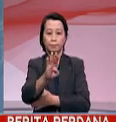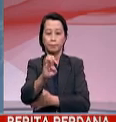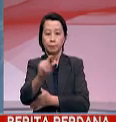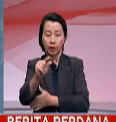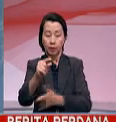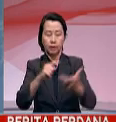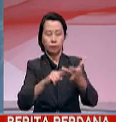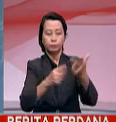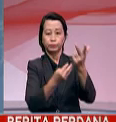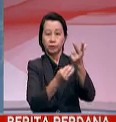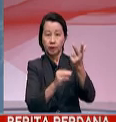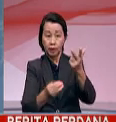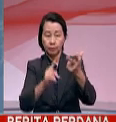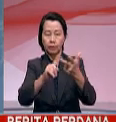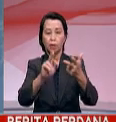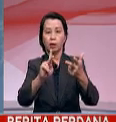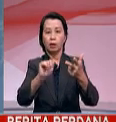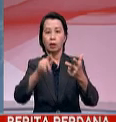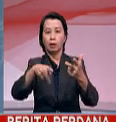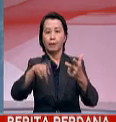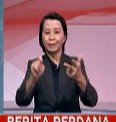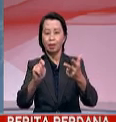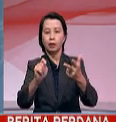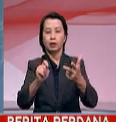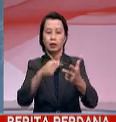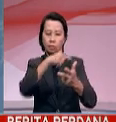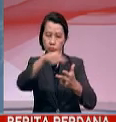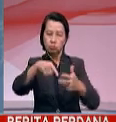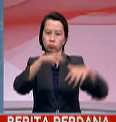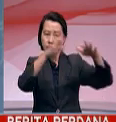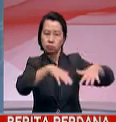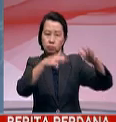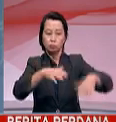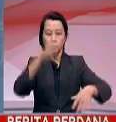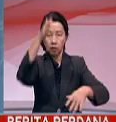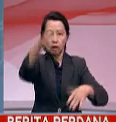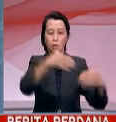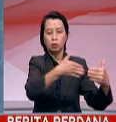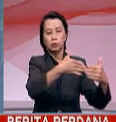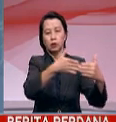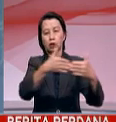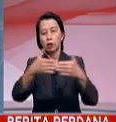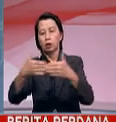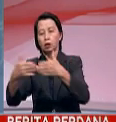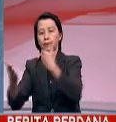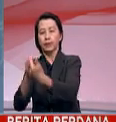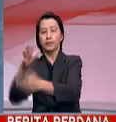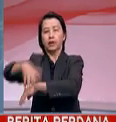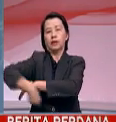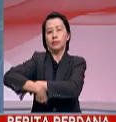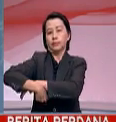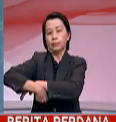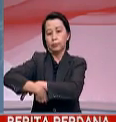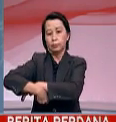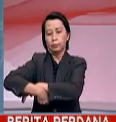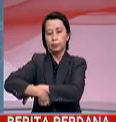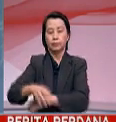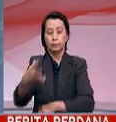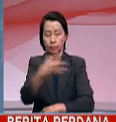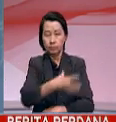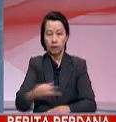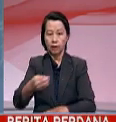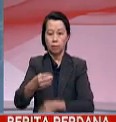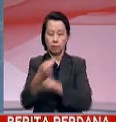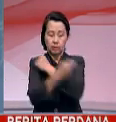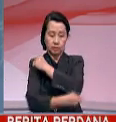dan juga Kapit negeri Sarawak. Dijangkakan keadaan ini juga akan berlanjutan sehingga ke lewat malam nanti. Sementara itu,